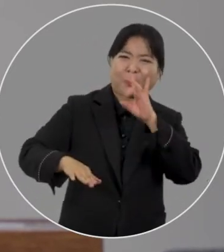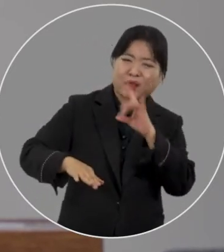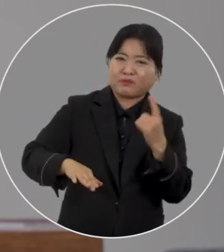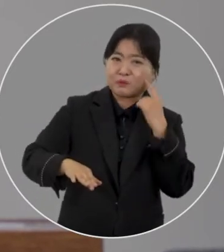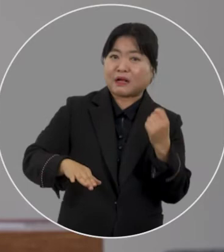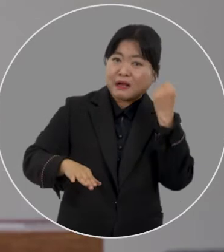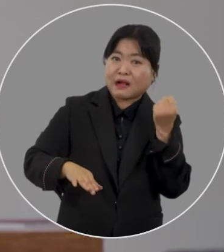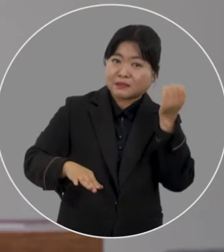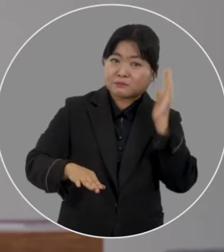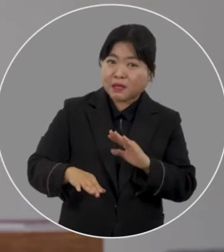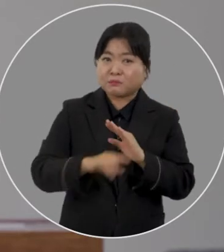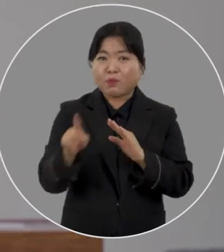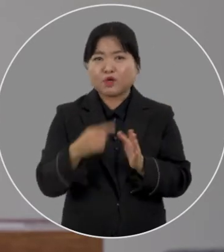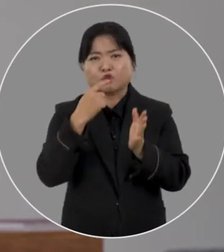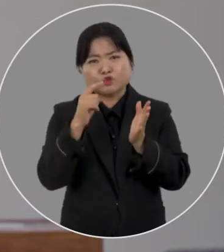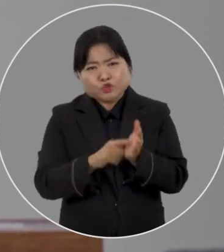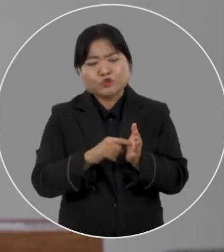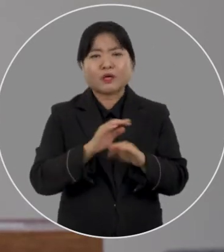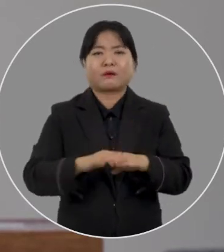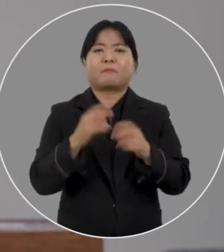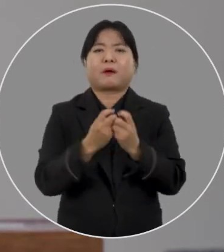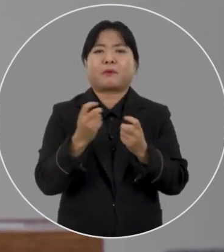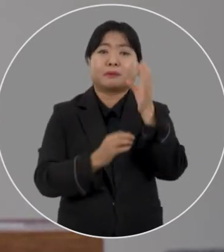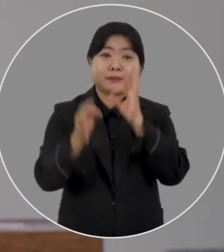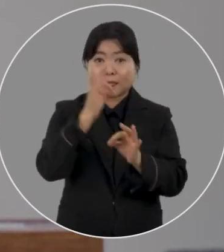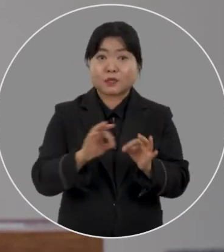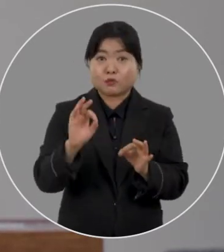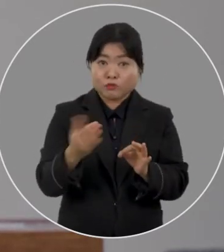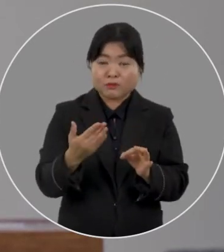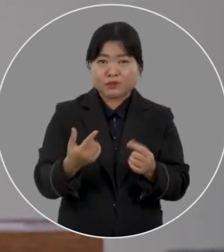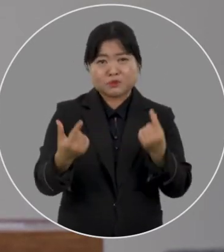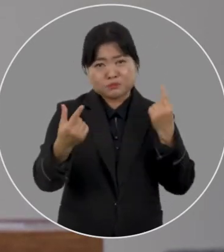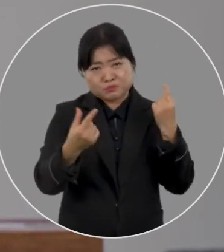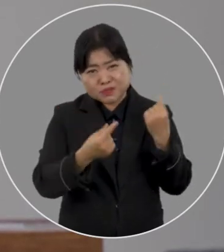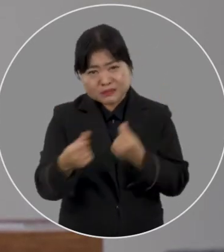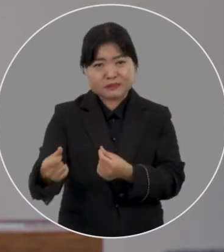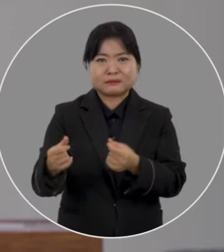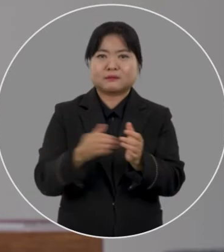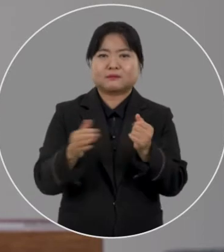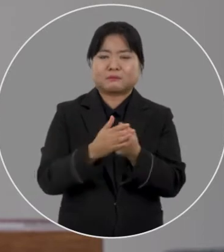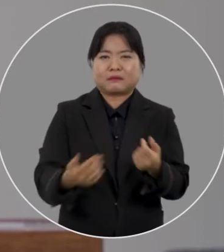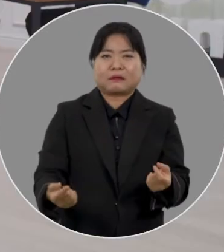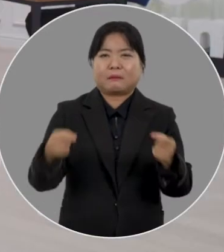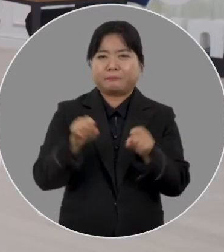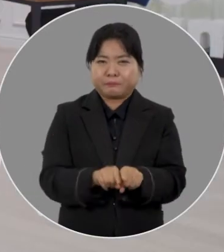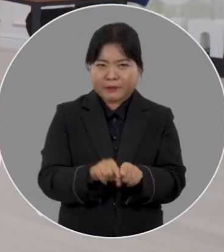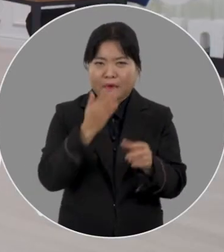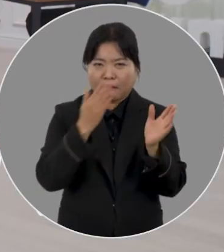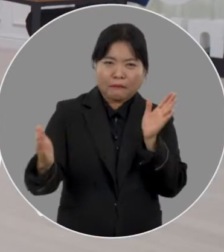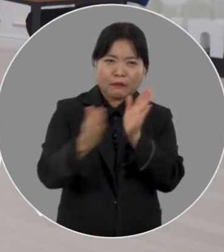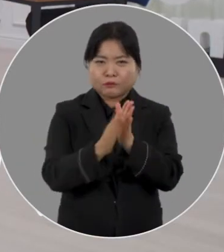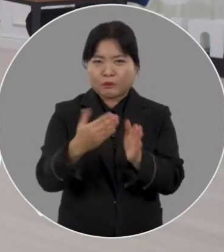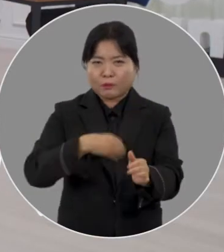하지만, 사실은 굉장히 손쉬운 해법을 찾게 되는 이 경향을 또 갖고 있거든요. 이제 그런 것들이 어우러지면서 이제